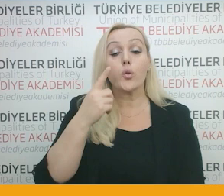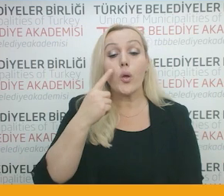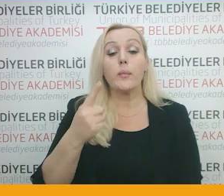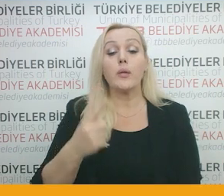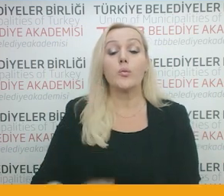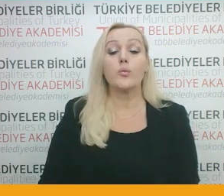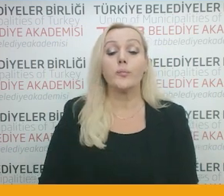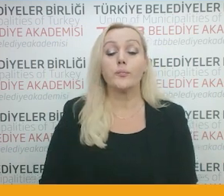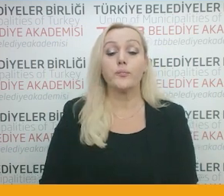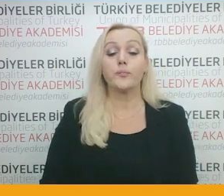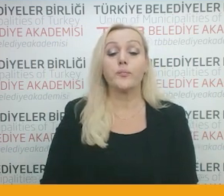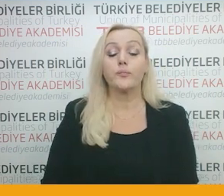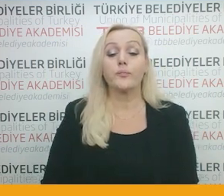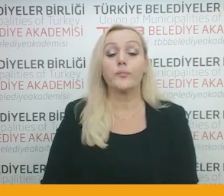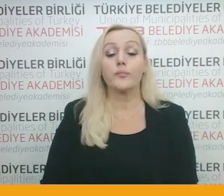görebiliyoruz.